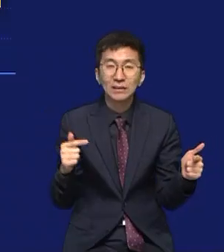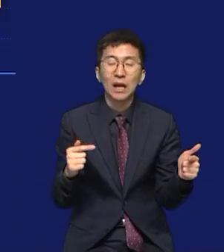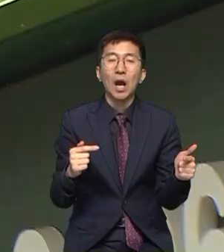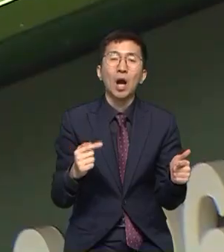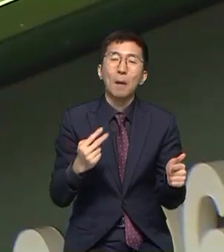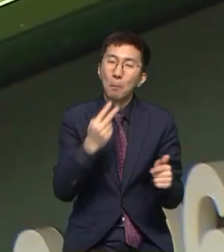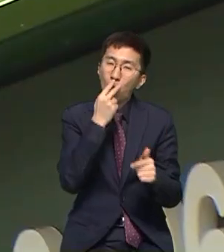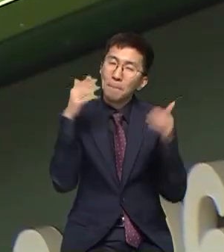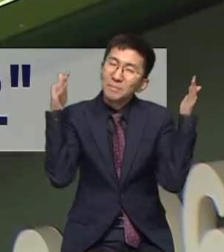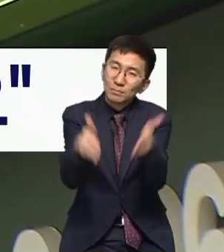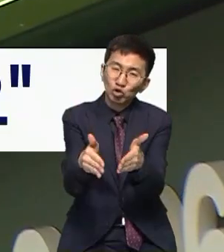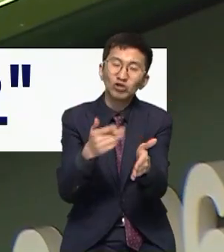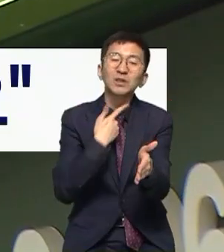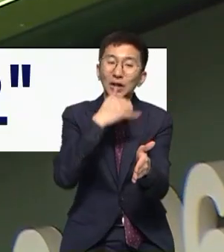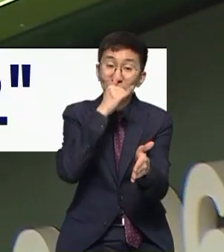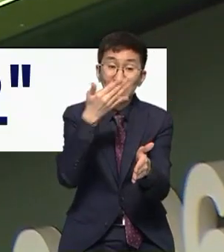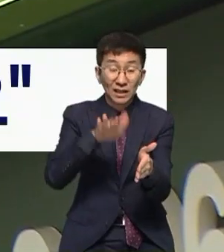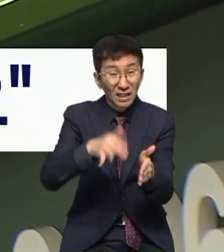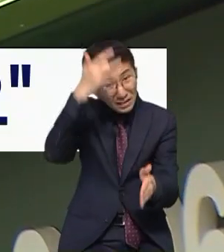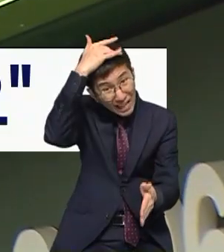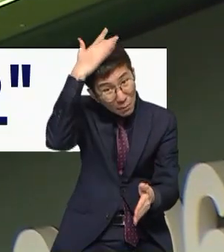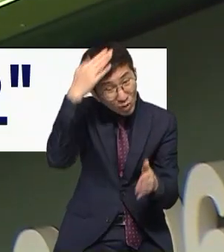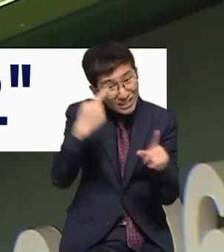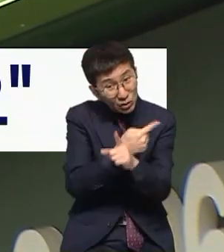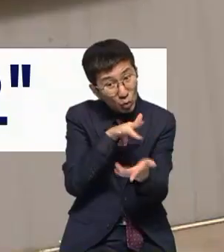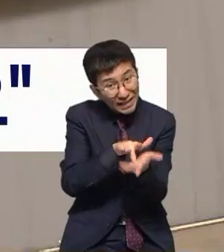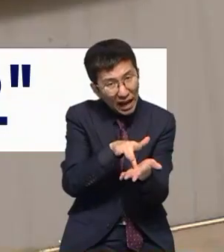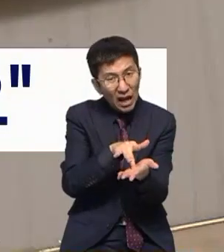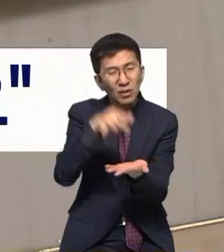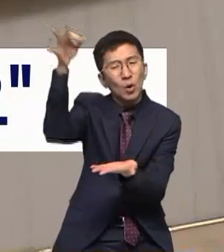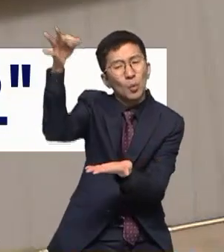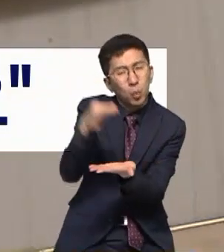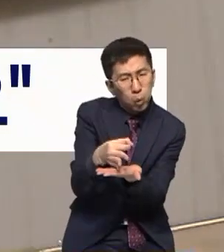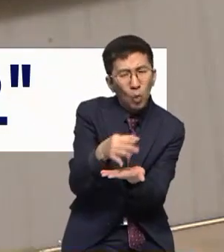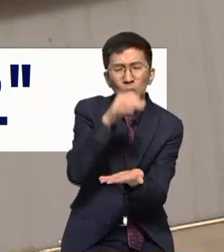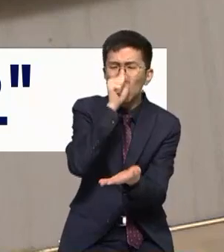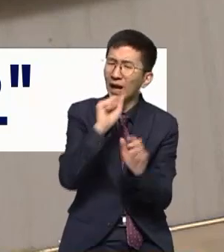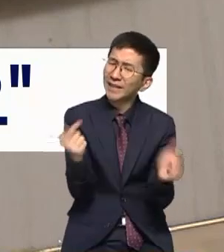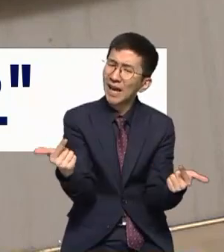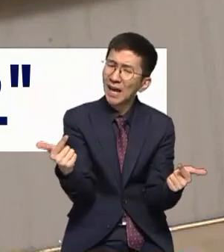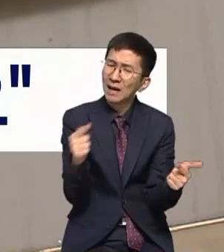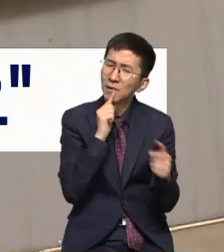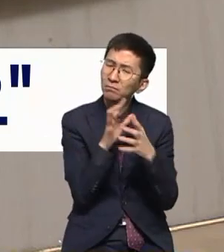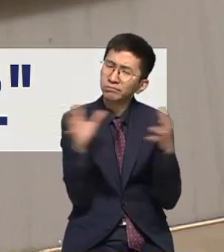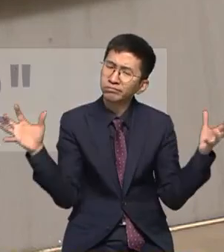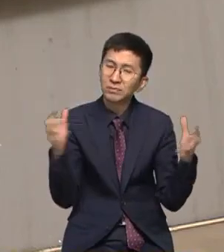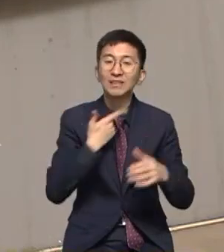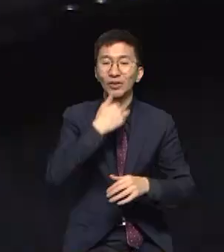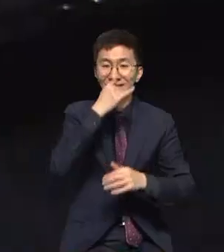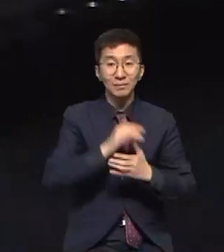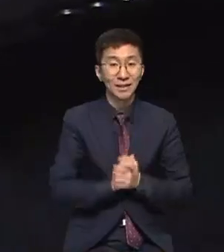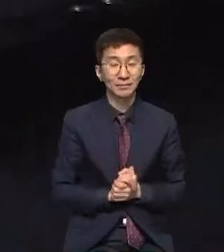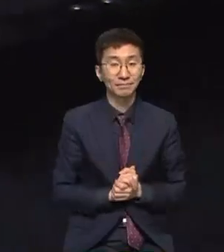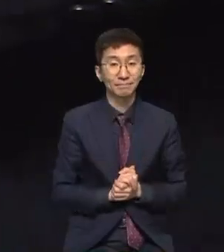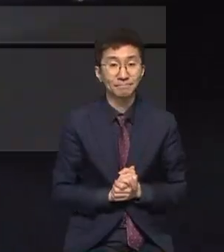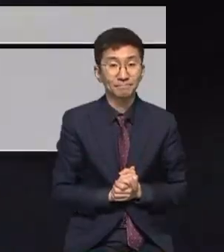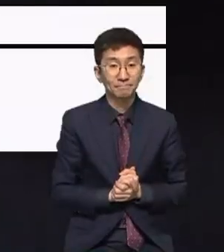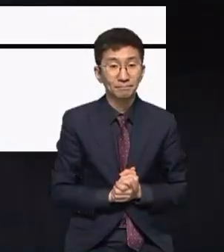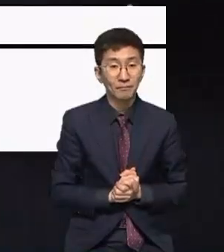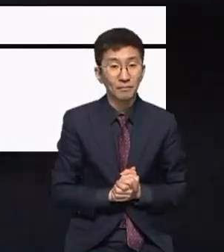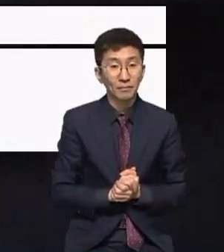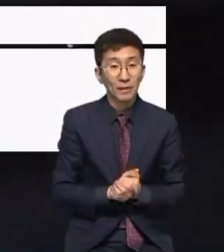투입해왔습니다. 일각에선 비싼 탈모 치료제 가격 자체를 조정하는 게 방안일 수 있다고도 조언합니다. 참조